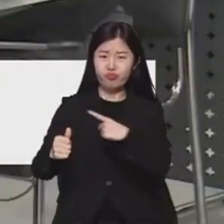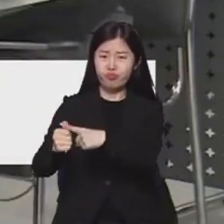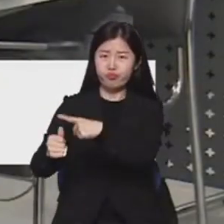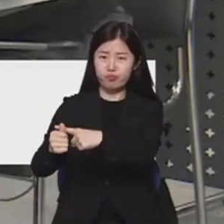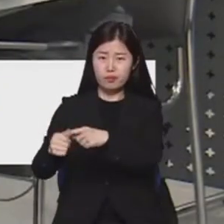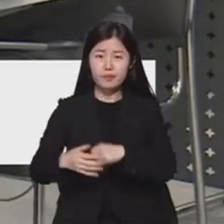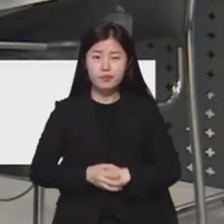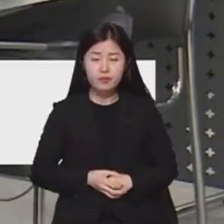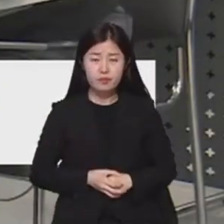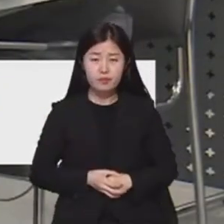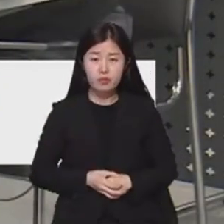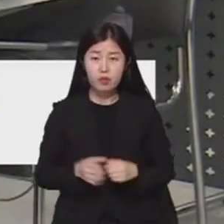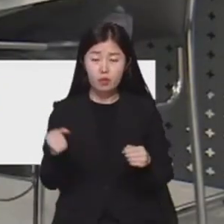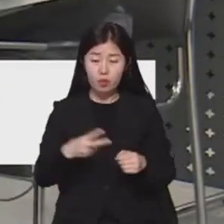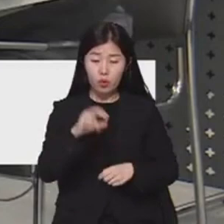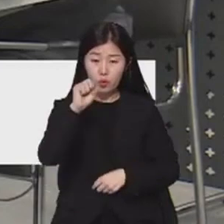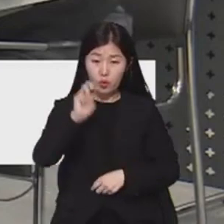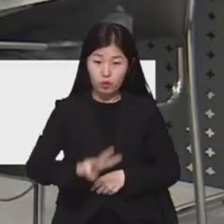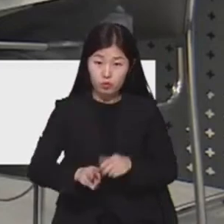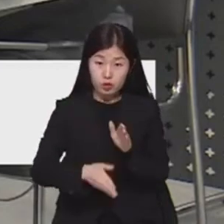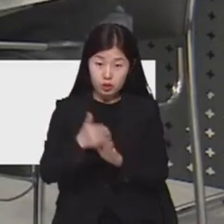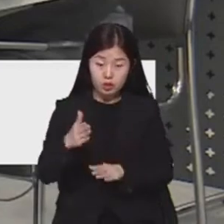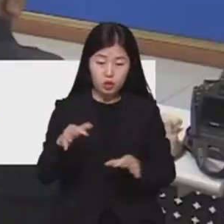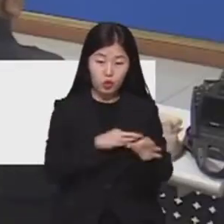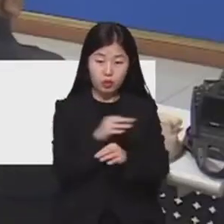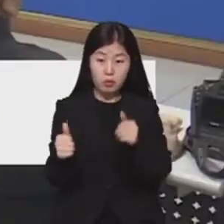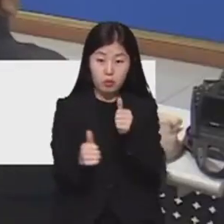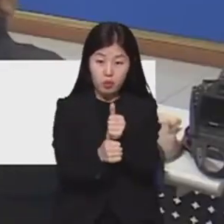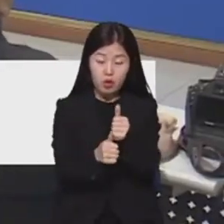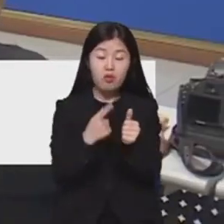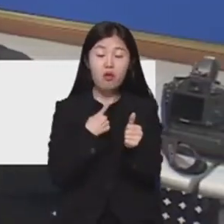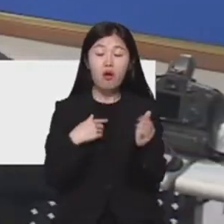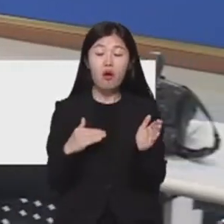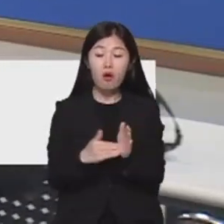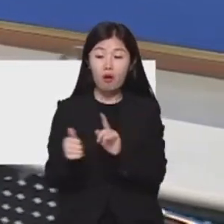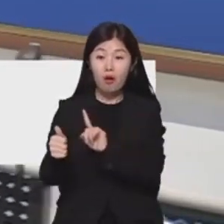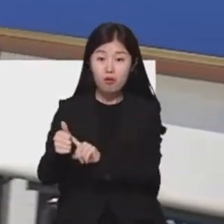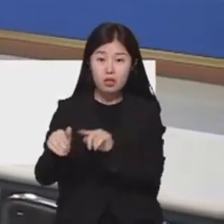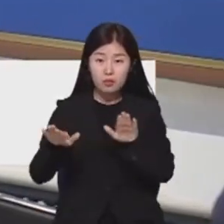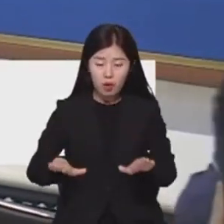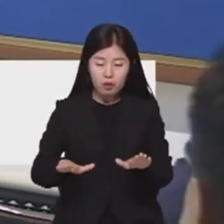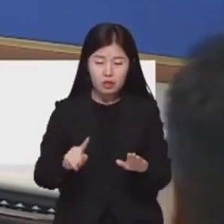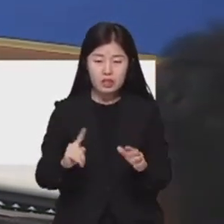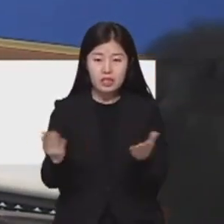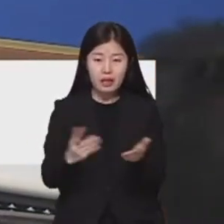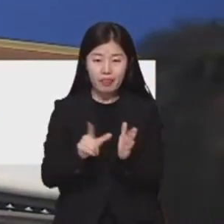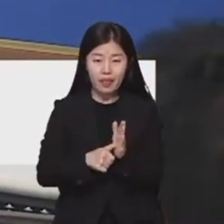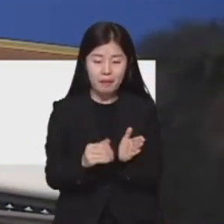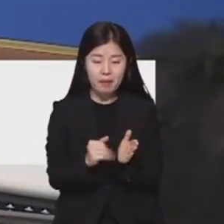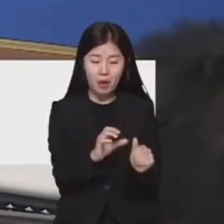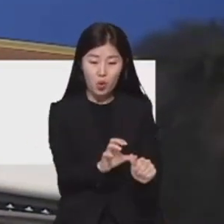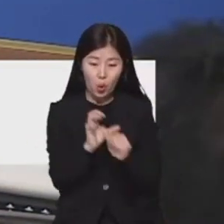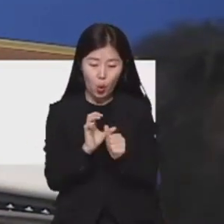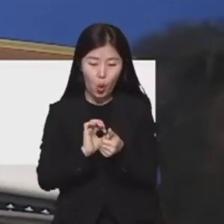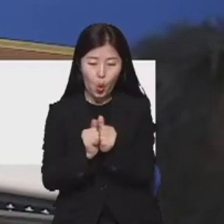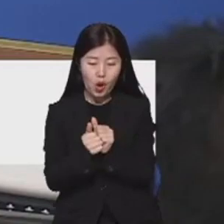주장했습니다. 그러면서 광주시 경제부시장 출신인 조 후보가 직무상 기밀을 이용해 비상장